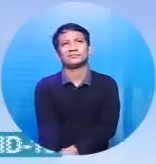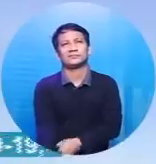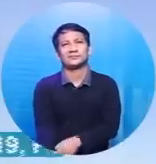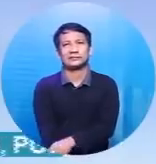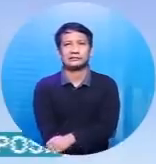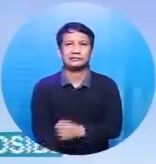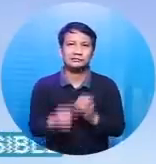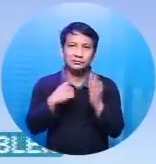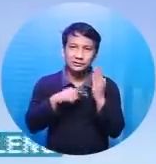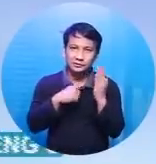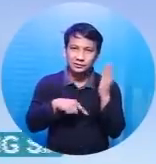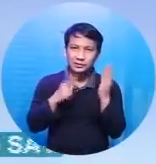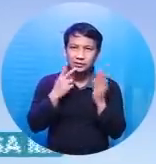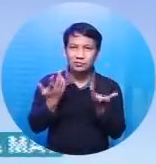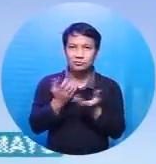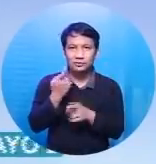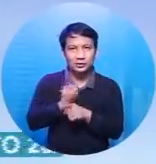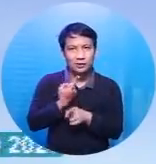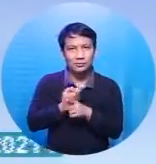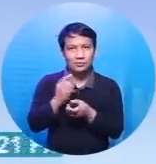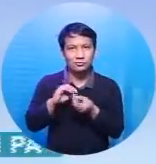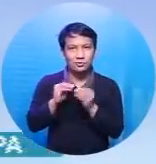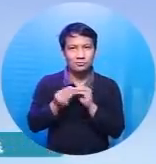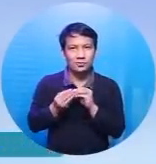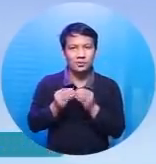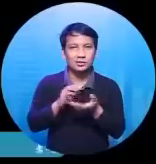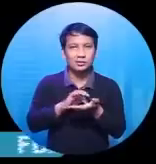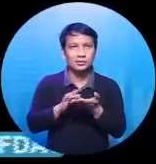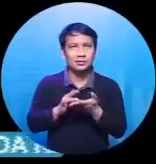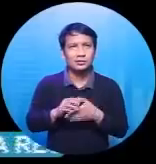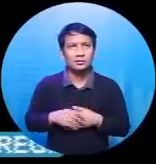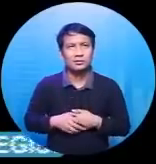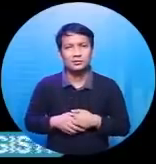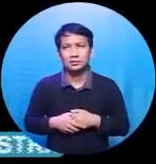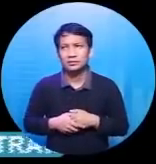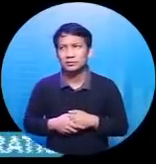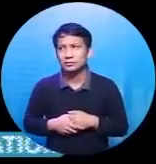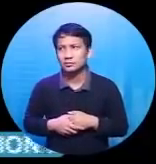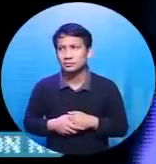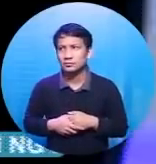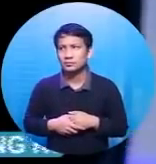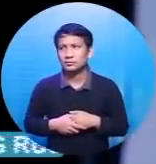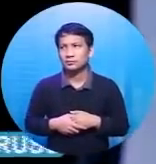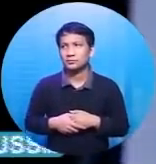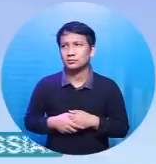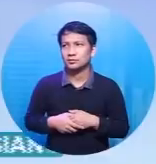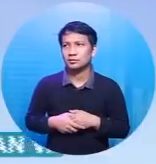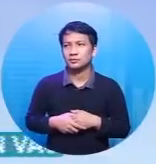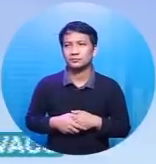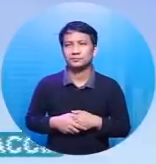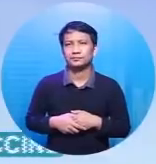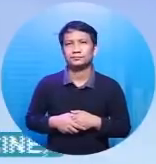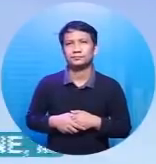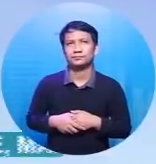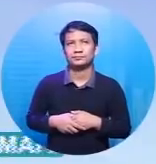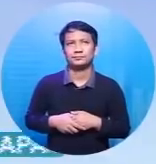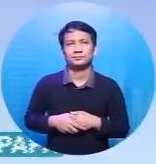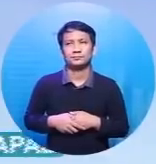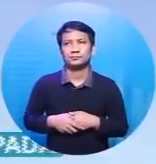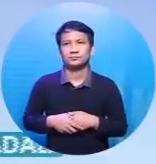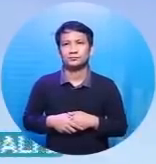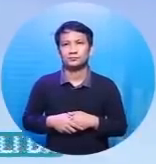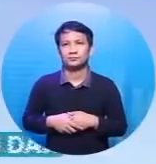yung dinadial ko na mm-hmm. Tama ba? Mr. Producer, Mr. Paul